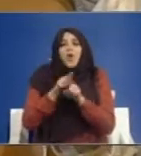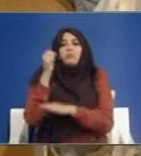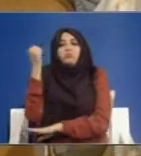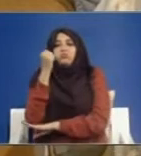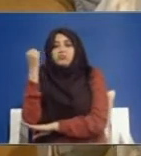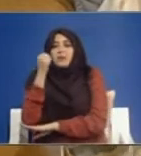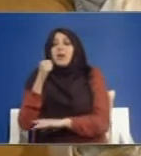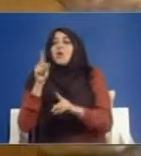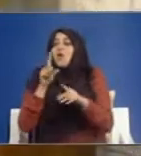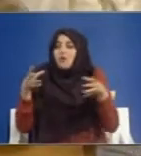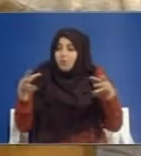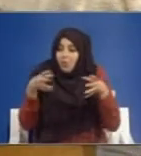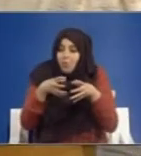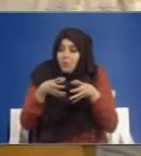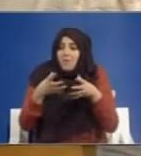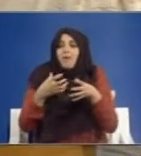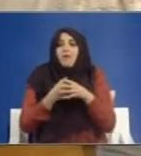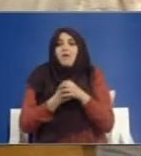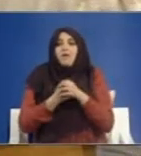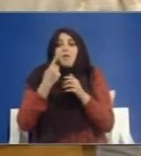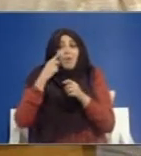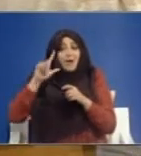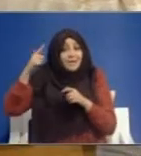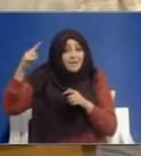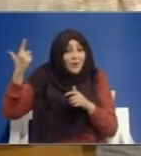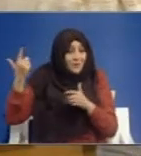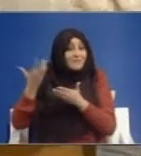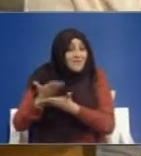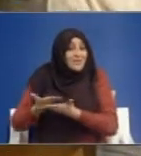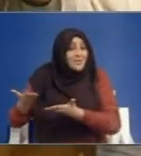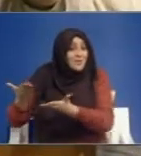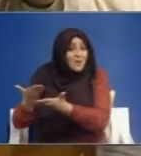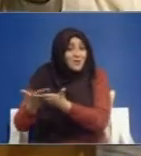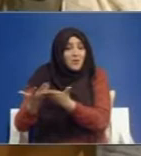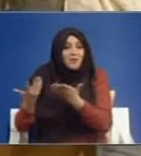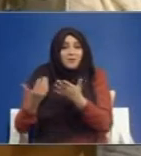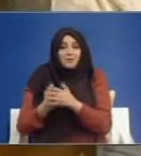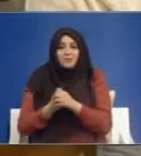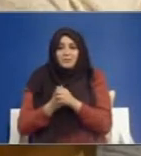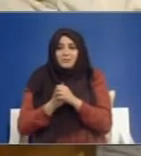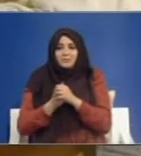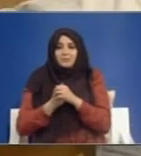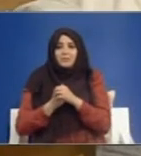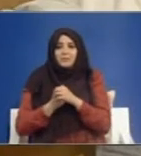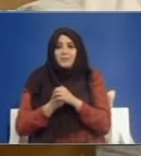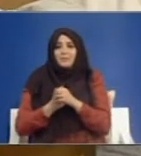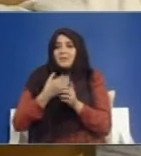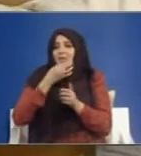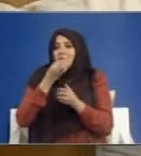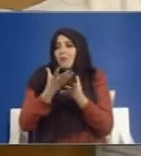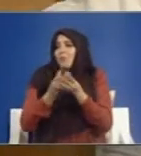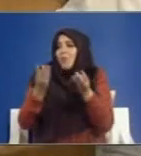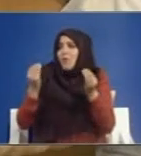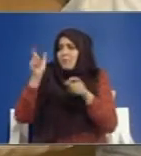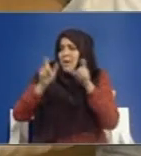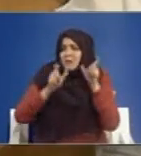عمت هانت. ينظر إلى غيره من ولولا كثرة كما قالت الخنساء، ولولا كثرة الباكين حولي